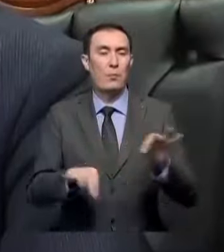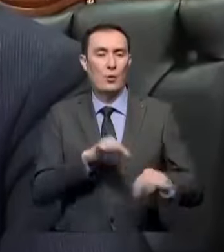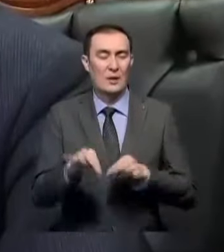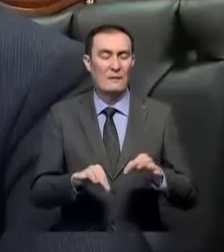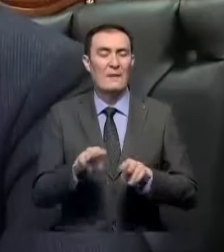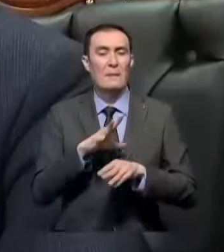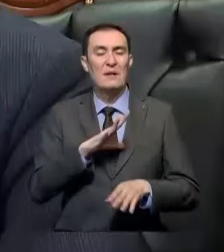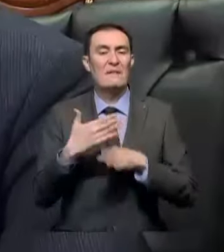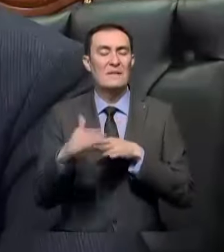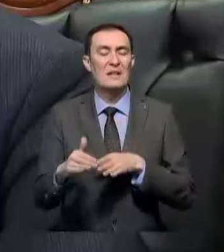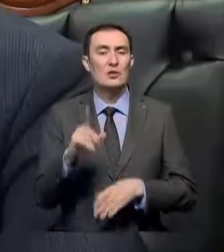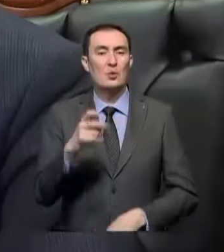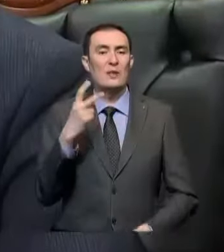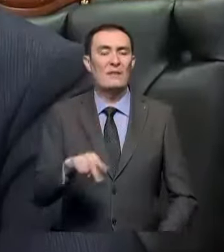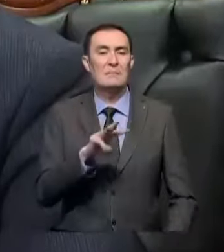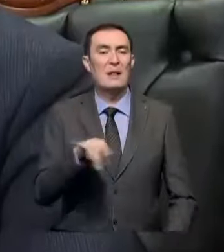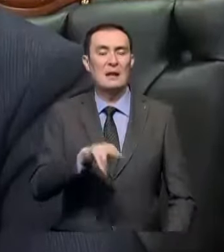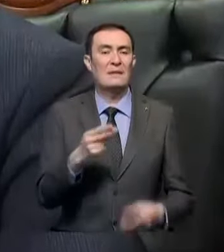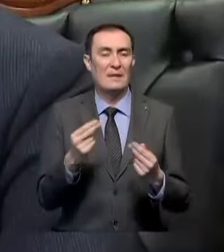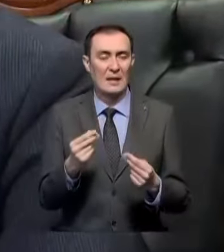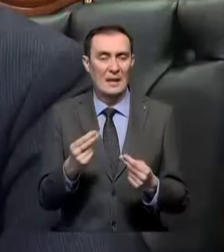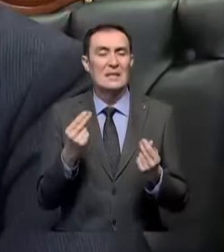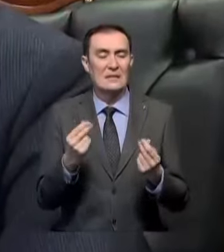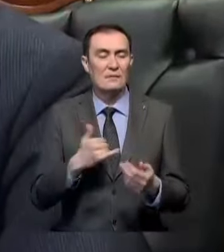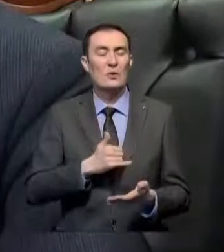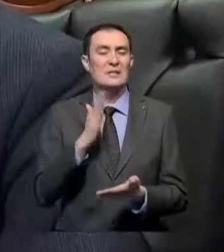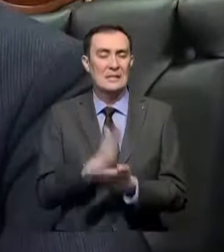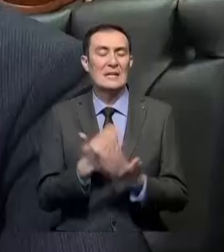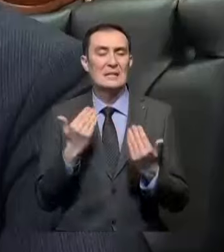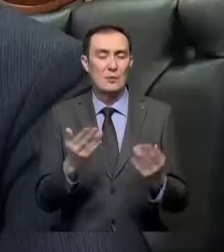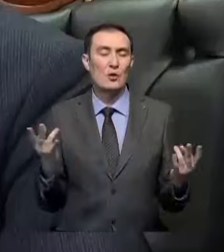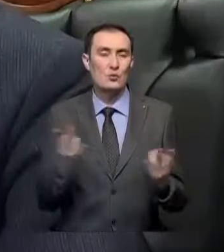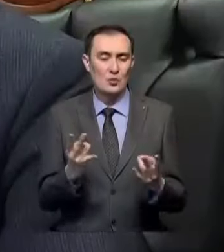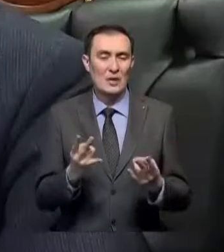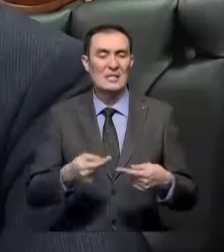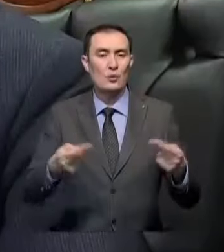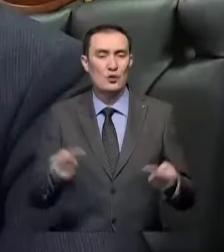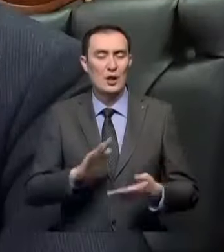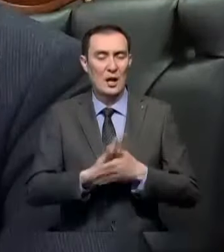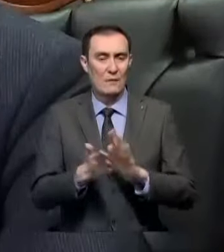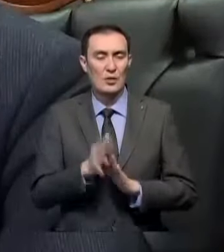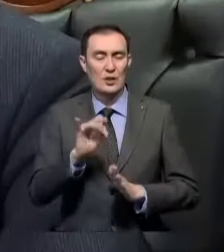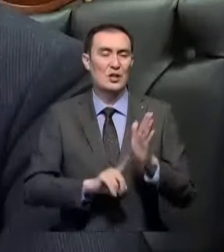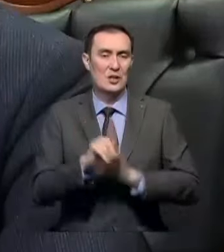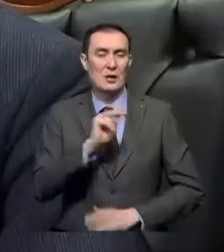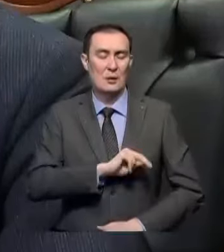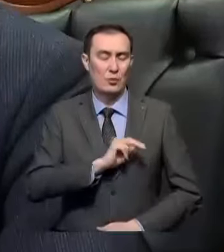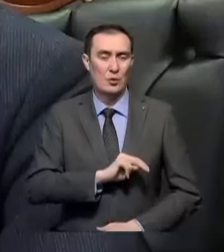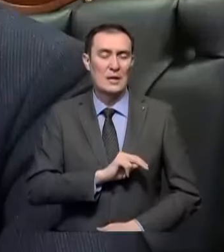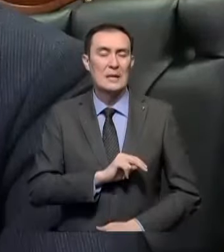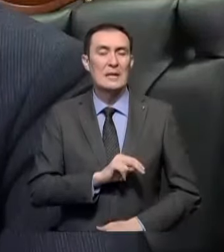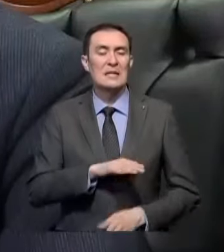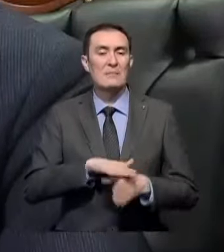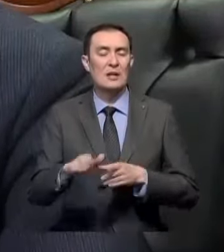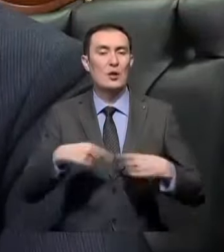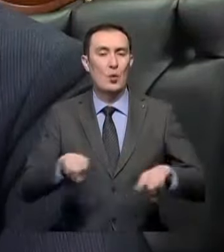Минсельхозу выделили 120 миллиардов тенге. Средства есть. Теперь нужно только заключать договоры и работать. Местные